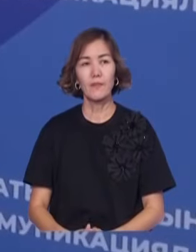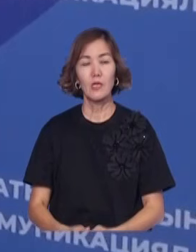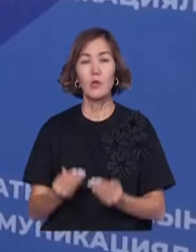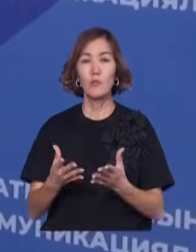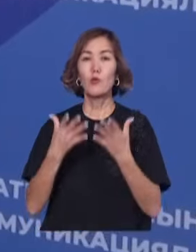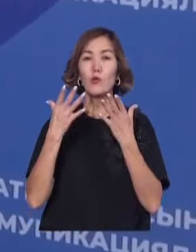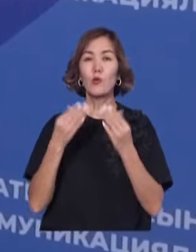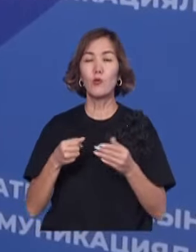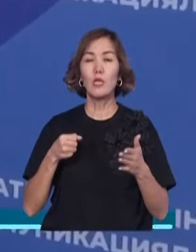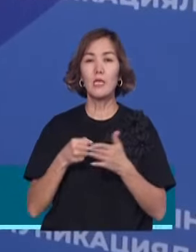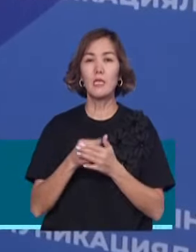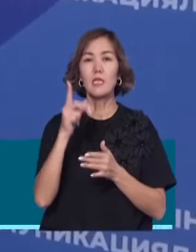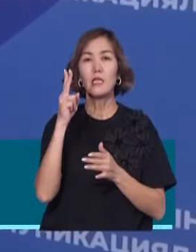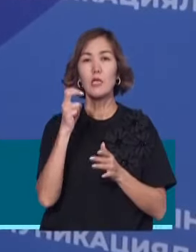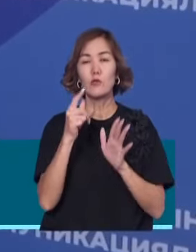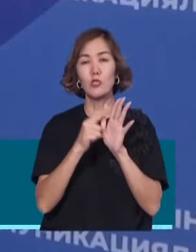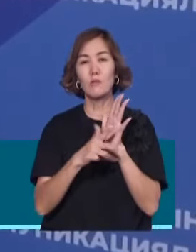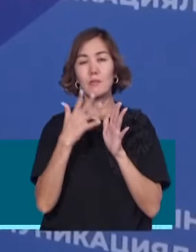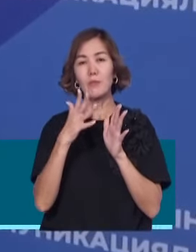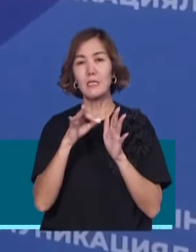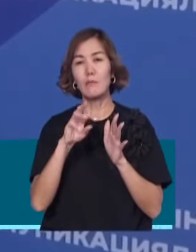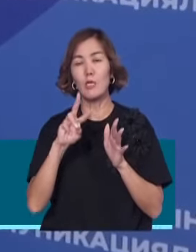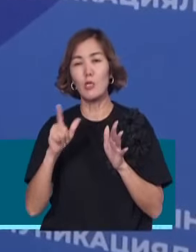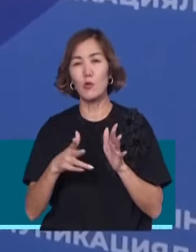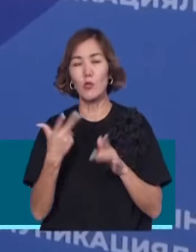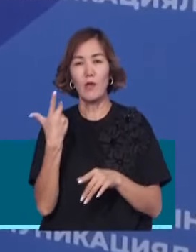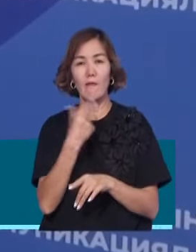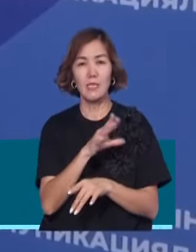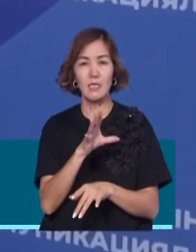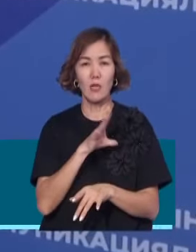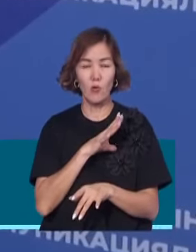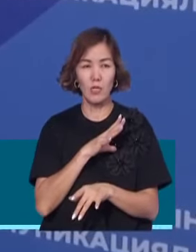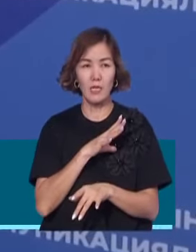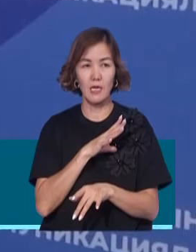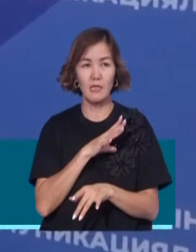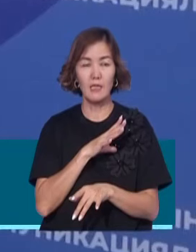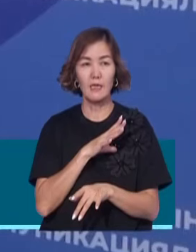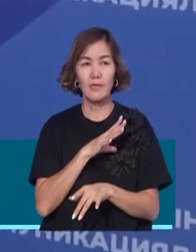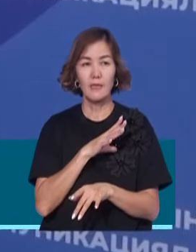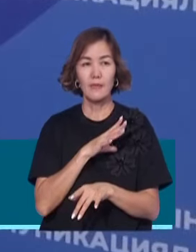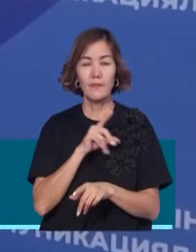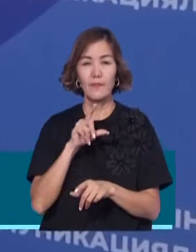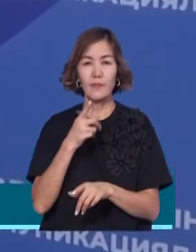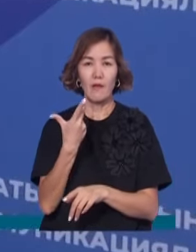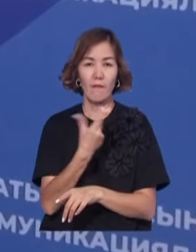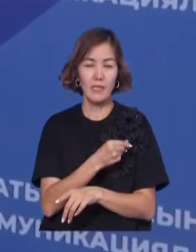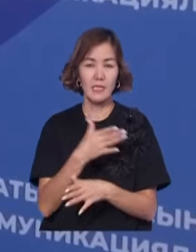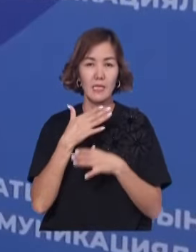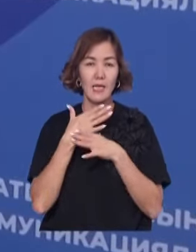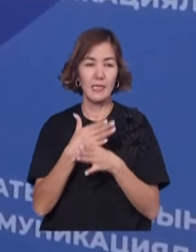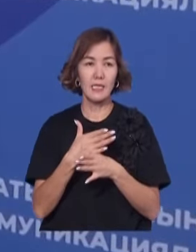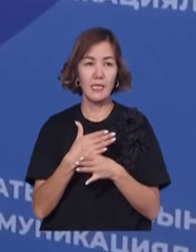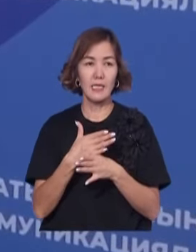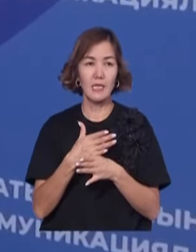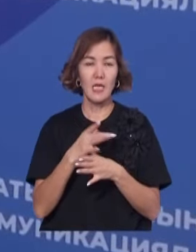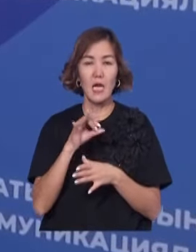дейін 270 миллионнан астам вакцинаның дозасы қолданылған. Сол вакциналардың әсерінен жатыр